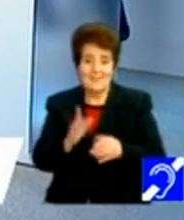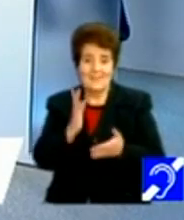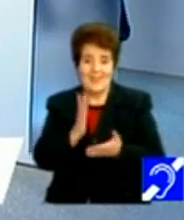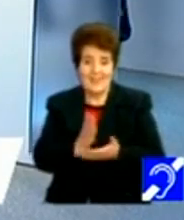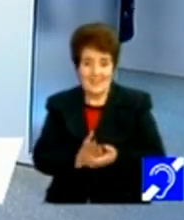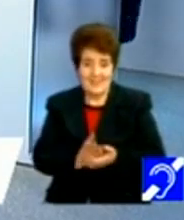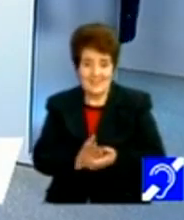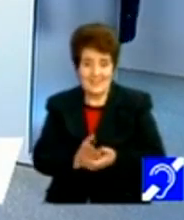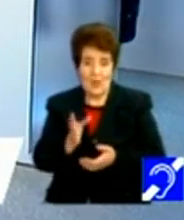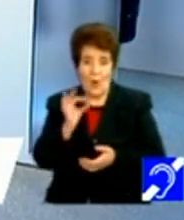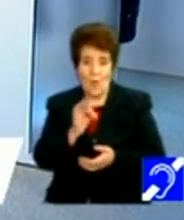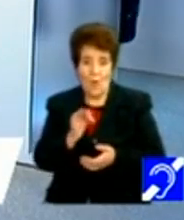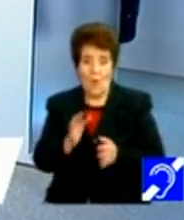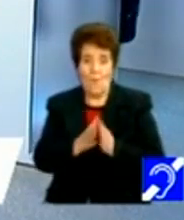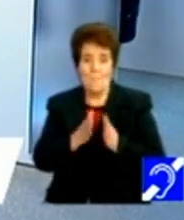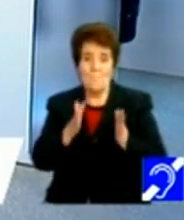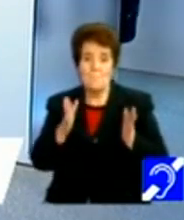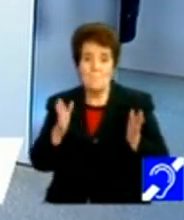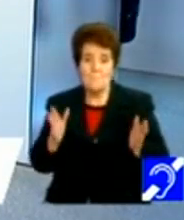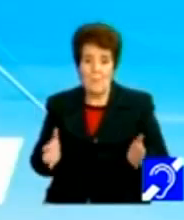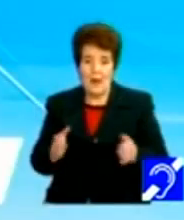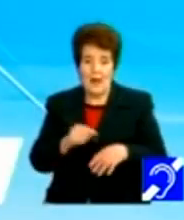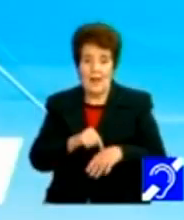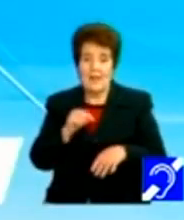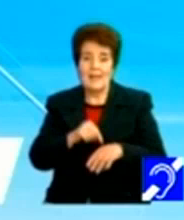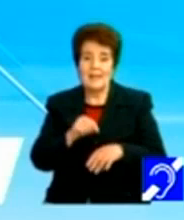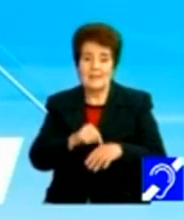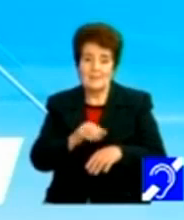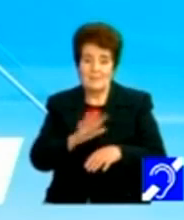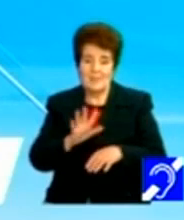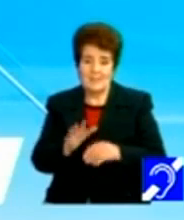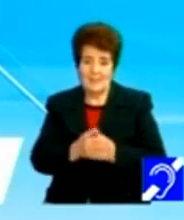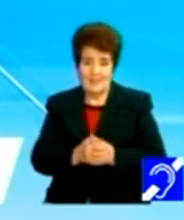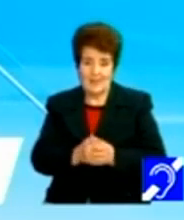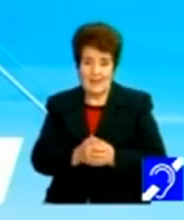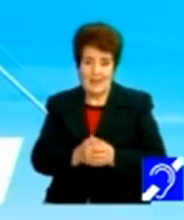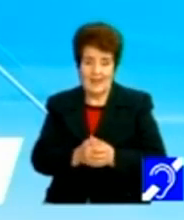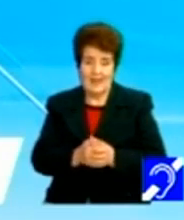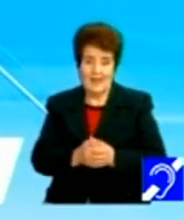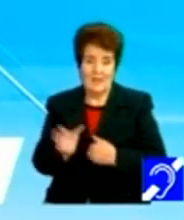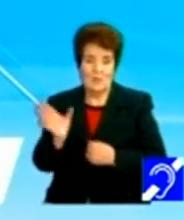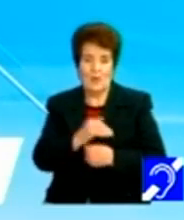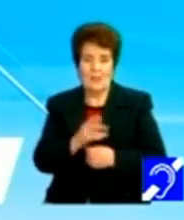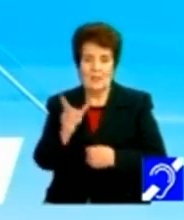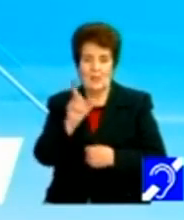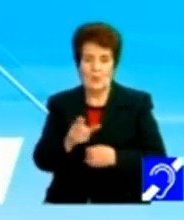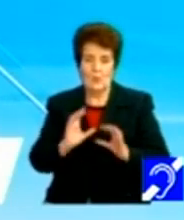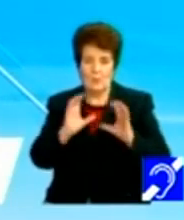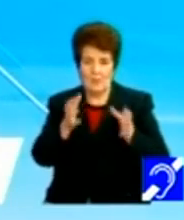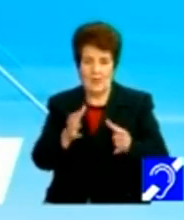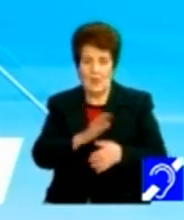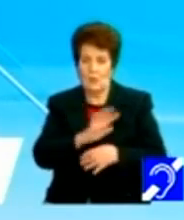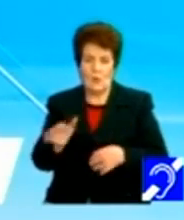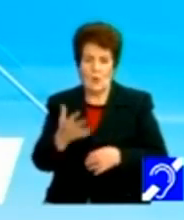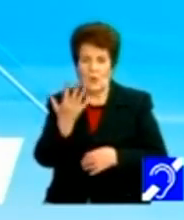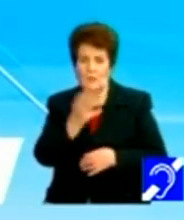Asta este o mare nesimțire și ipocrizie, fără supărare. Domnul Chirinciuc, toată lumea știe că nu a luat acei